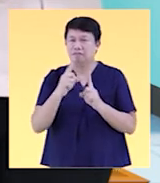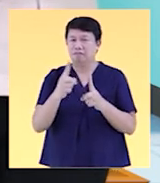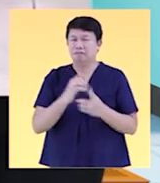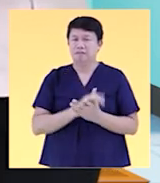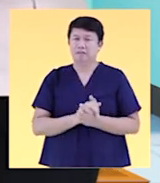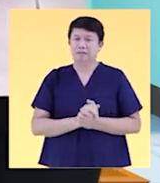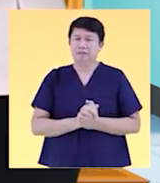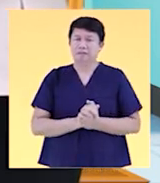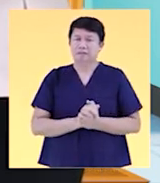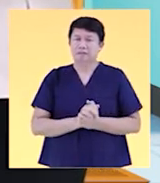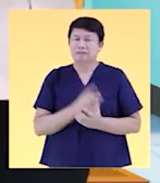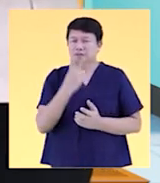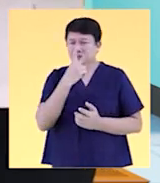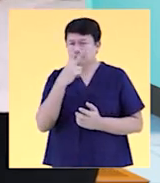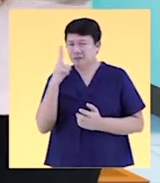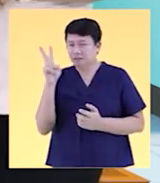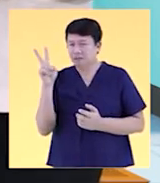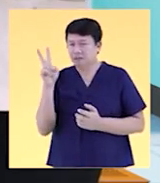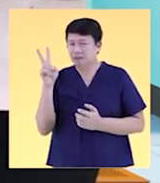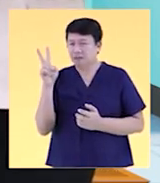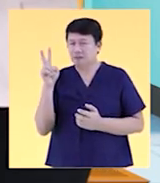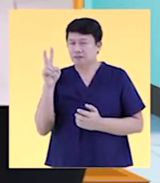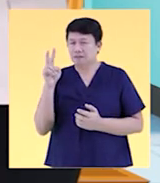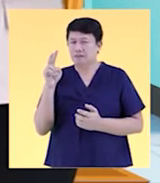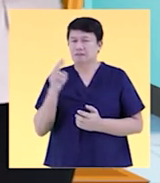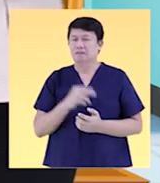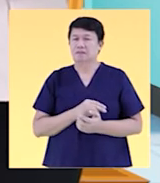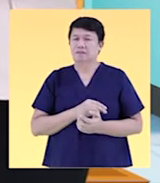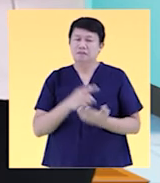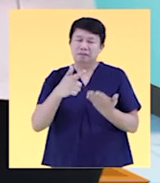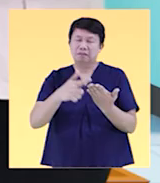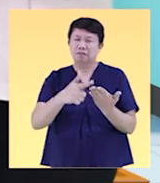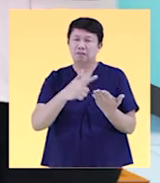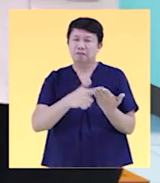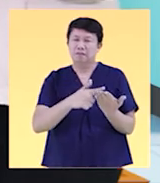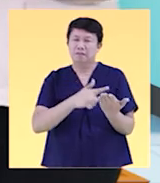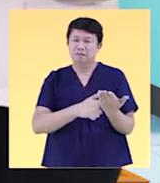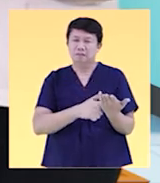ang sagot. Pansinin ang talaan, mga bata.